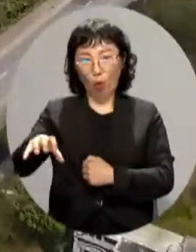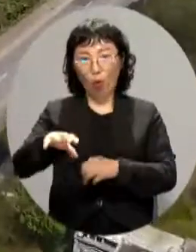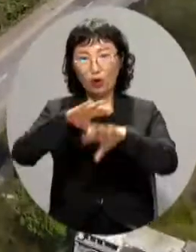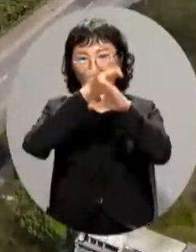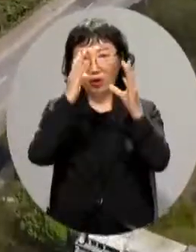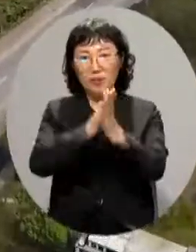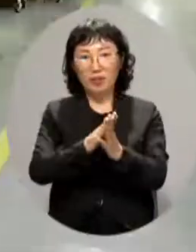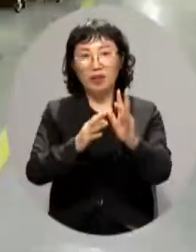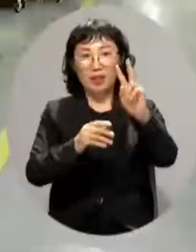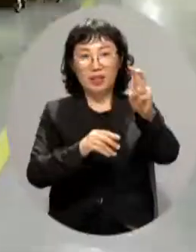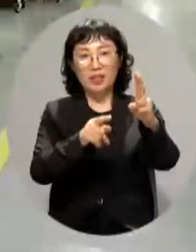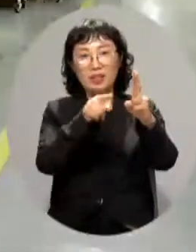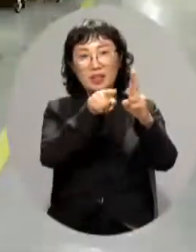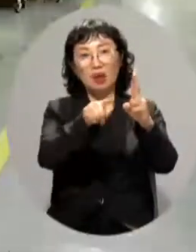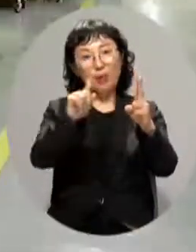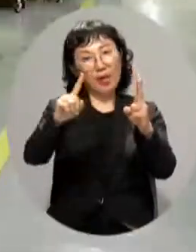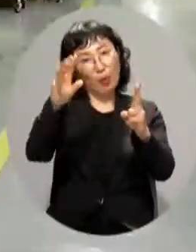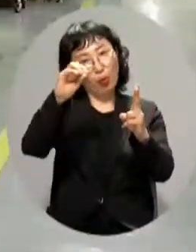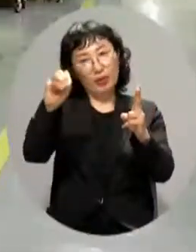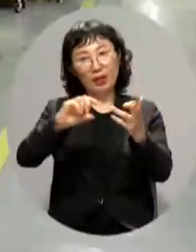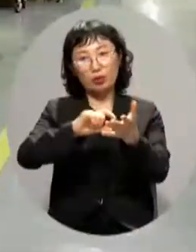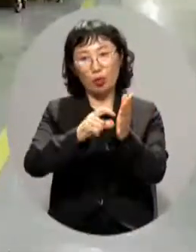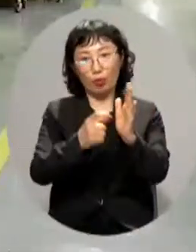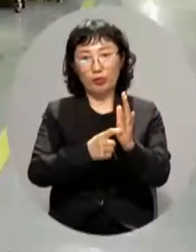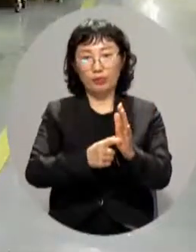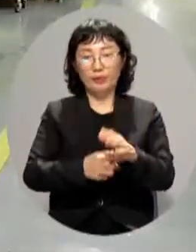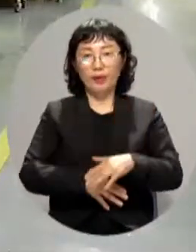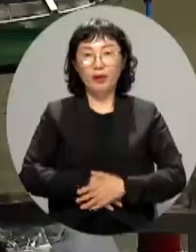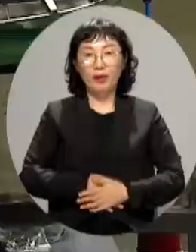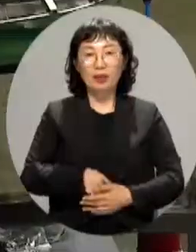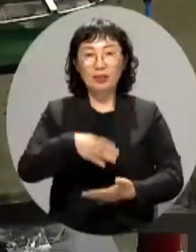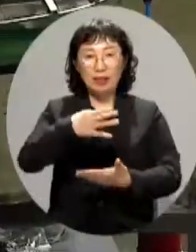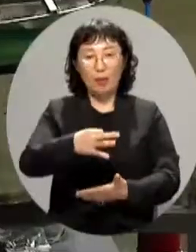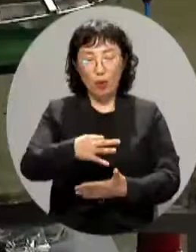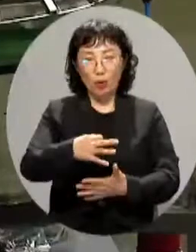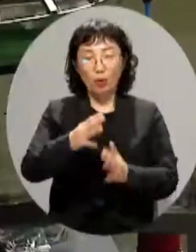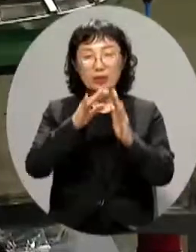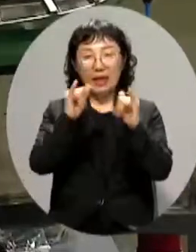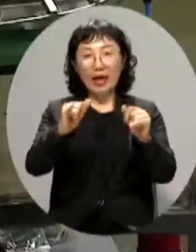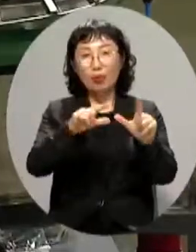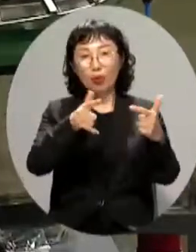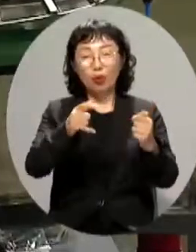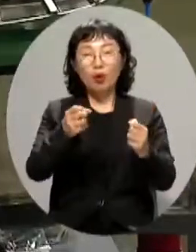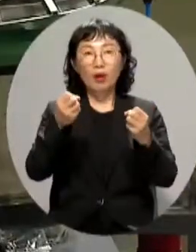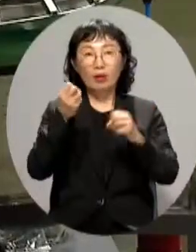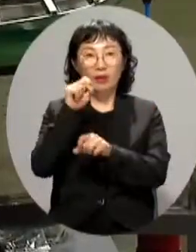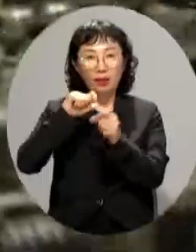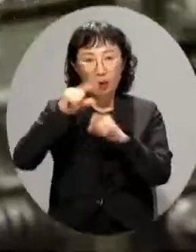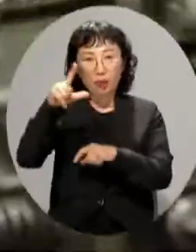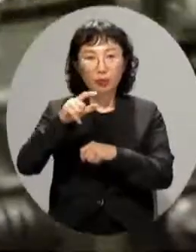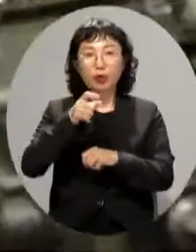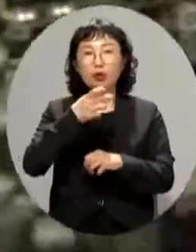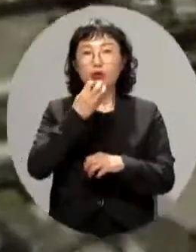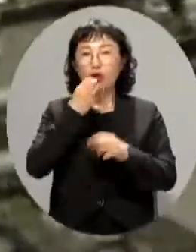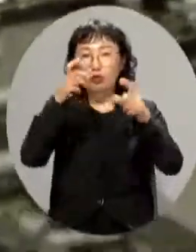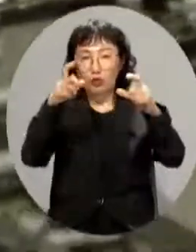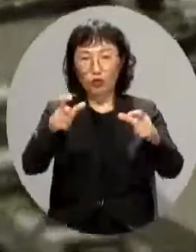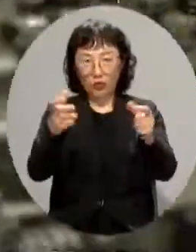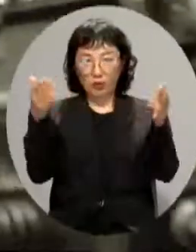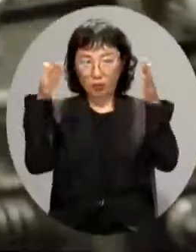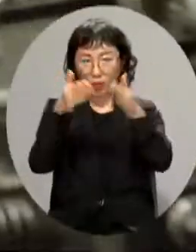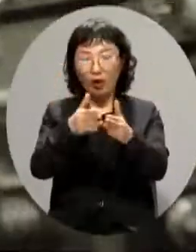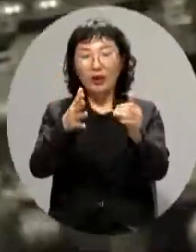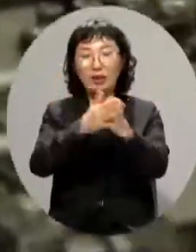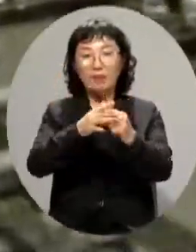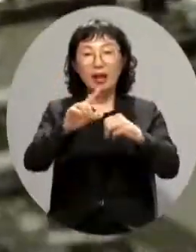전체의 2.1%에 그치고 있습니다. 자본도, 인재도 수도권으로 몰리다 보니 지역에선